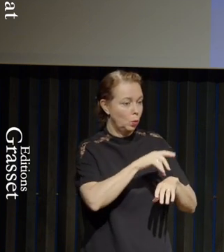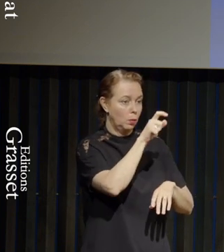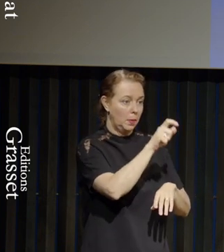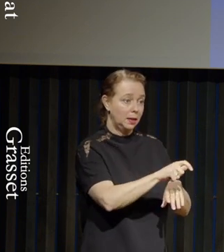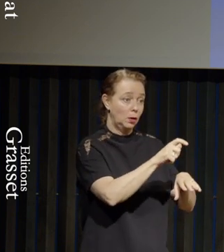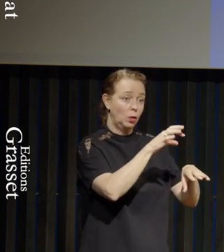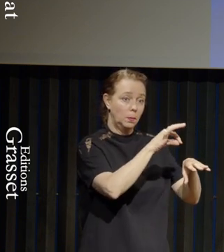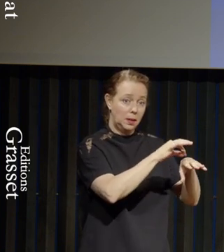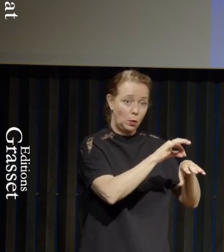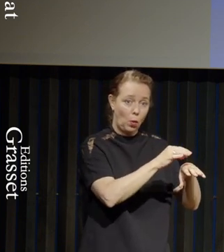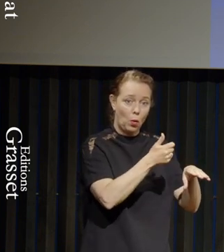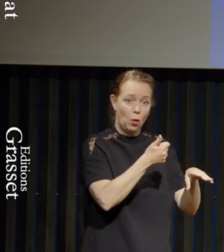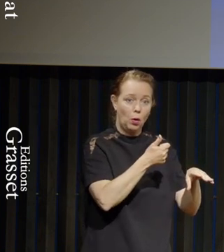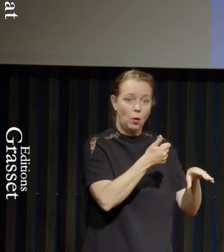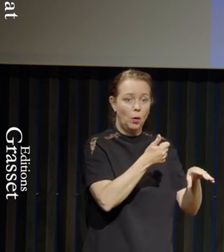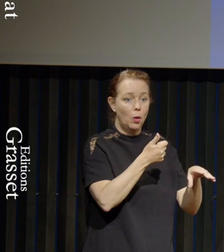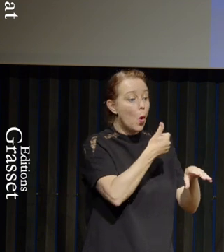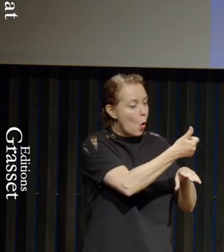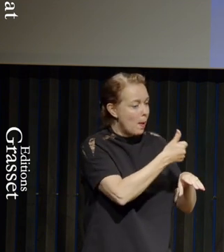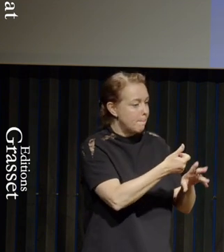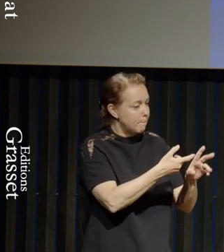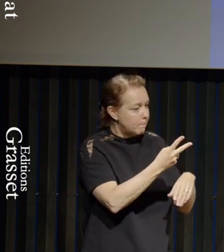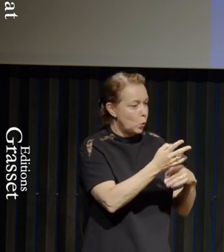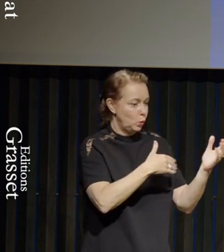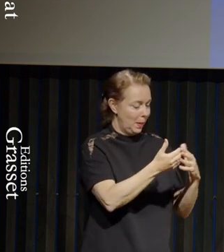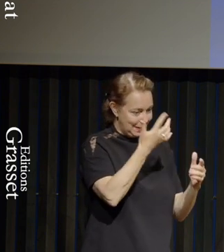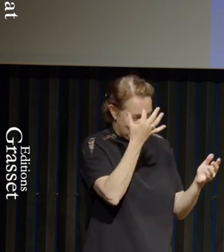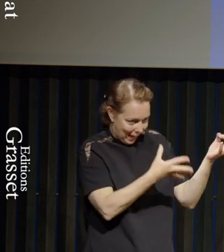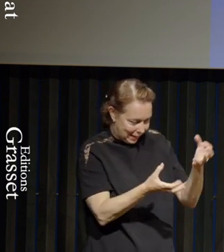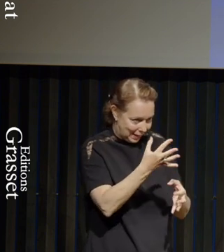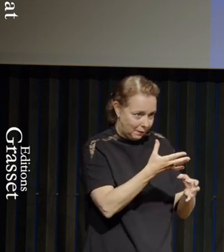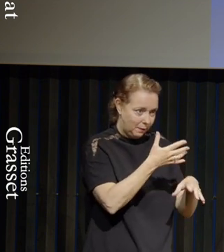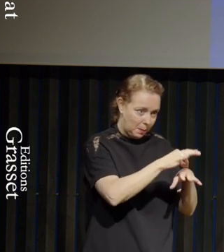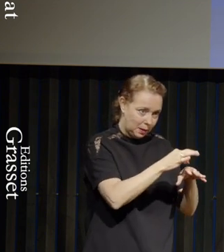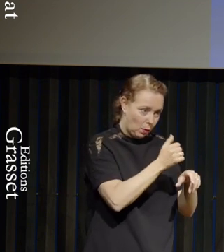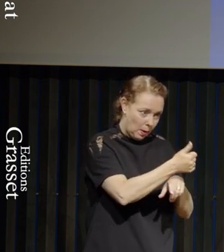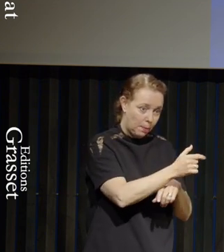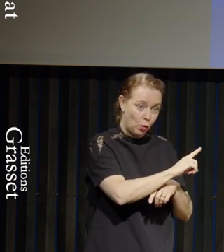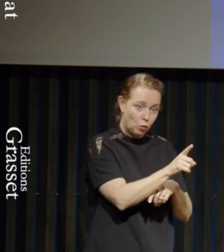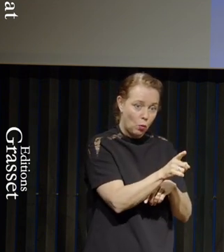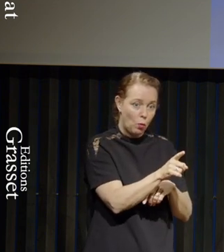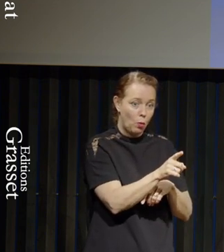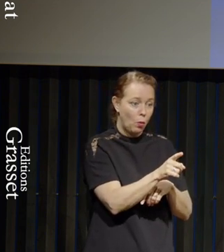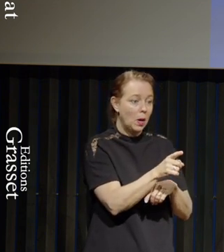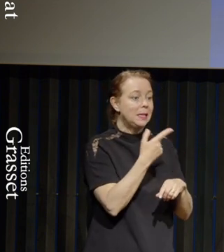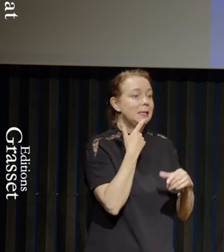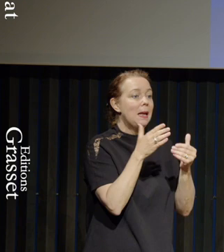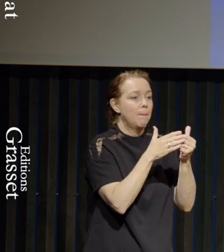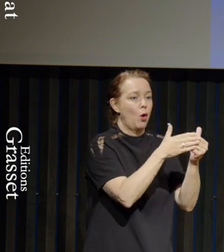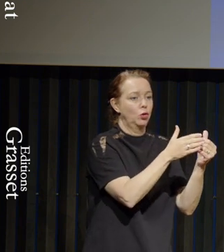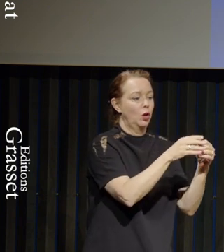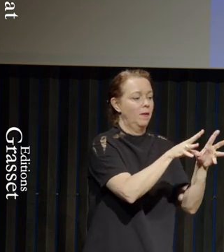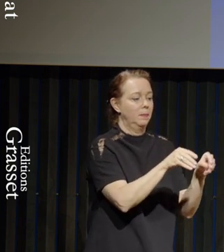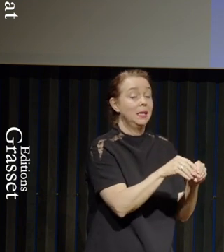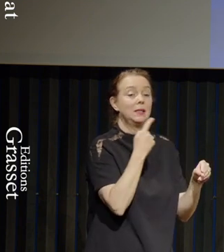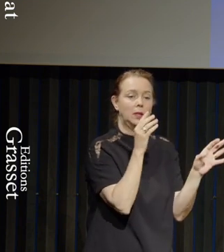patients eux-mêmes qui exercent plus souvent un métier créatif, ce sont leurs apparentés, c'est-à-dire leurs